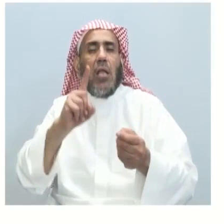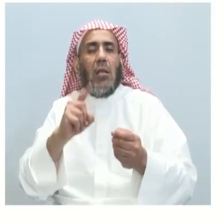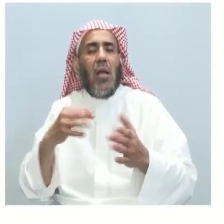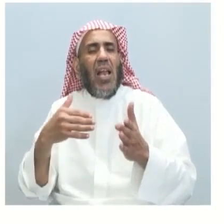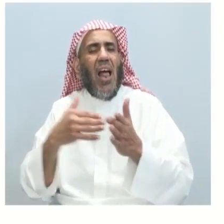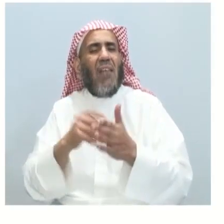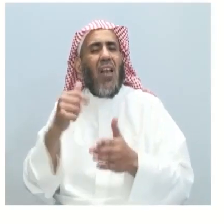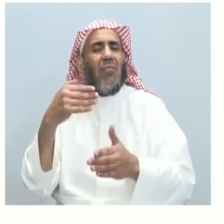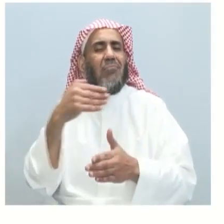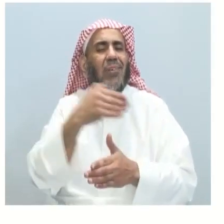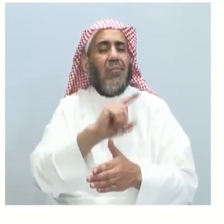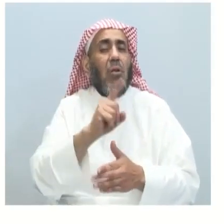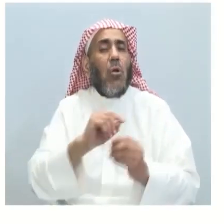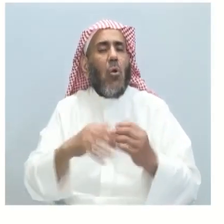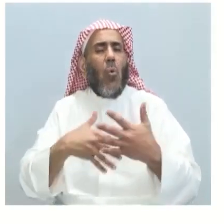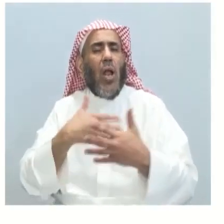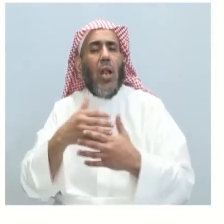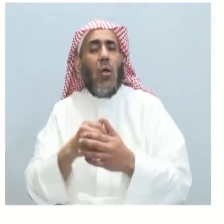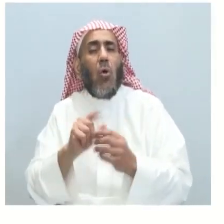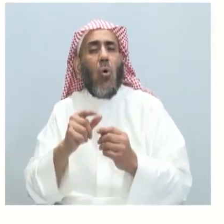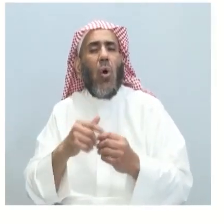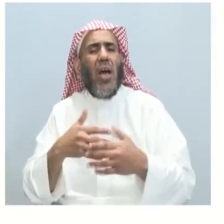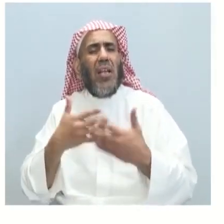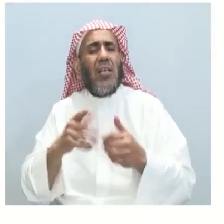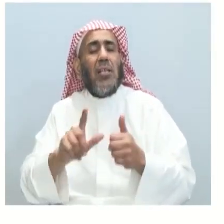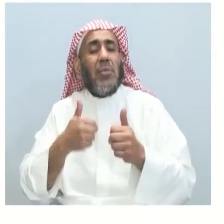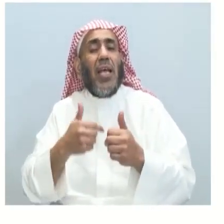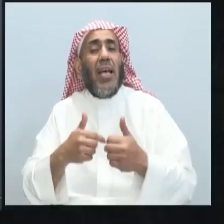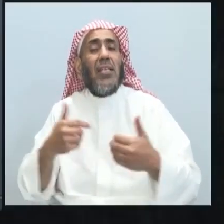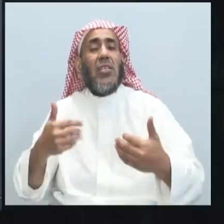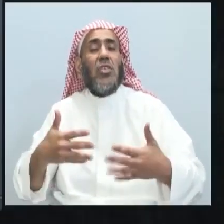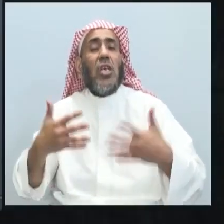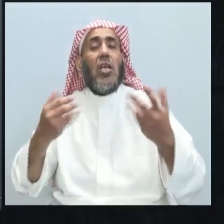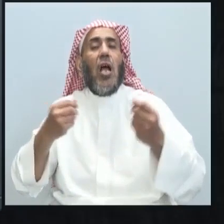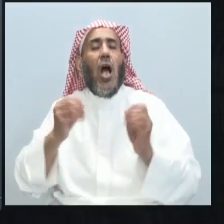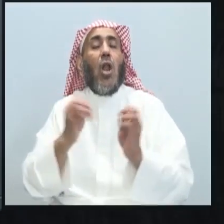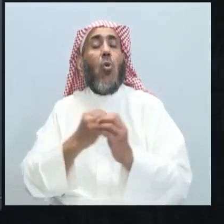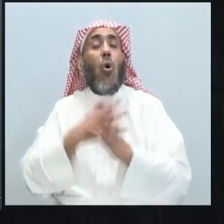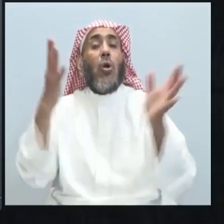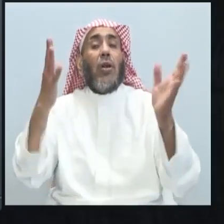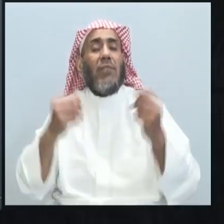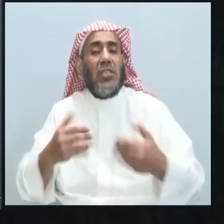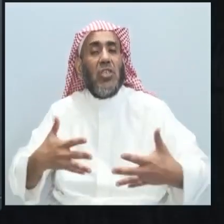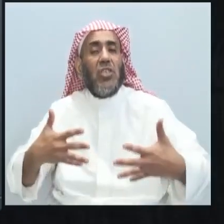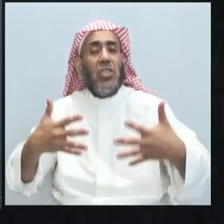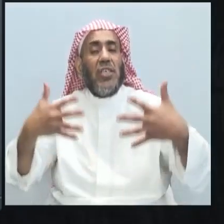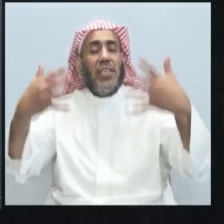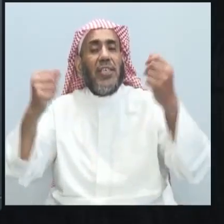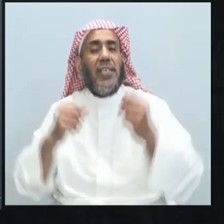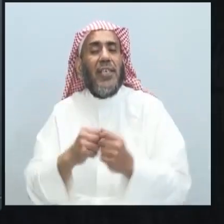ب بالقوافي ولعله يعني هو ارهاصات لبدايه الشعر بعد ذلك الحر اللي ظهر فيه الشعر الحر او